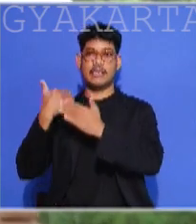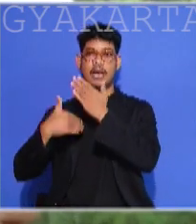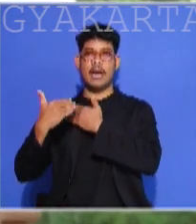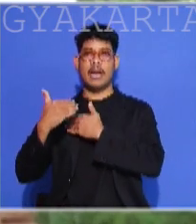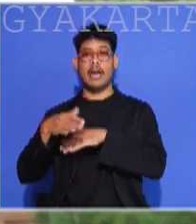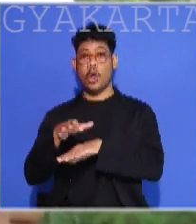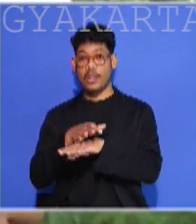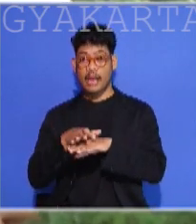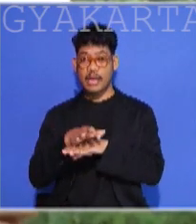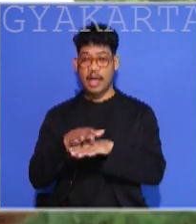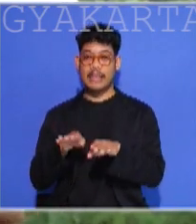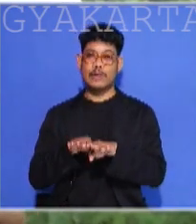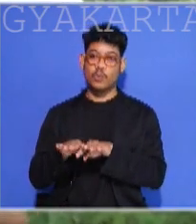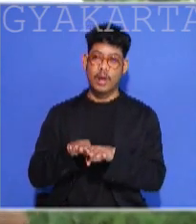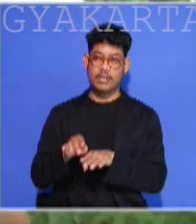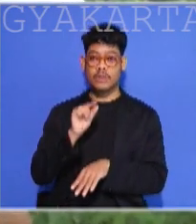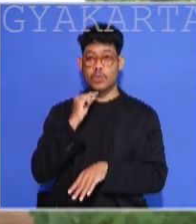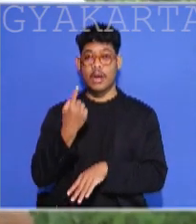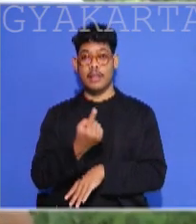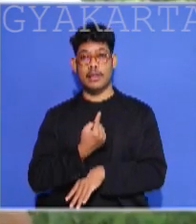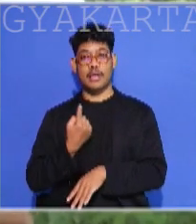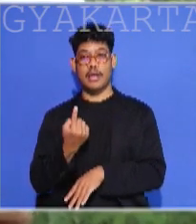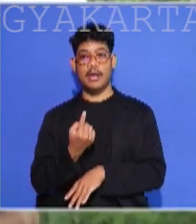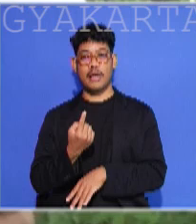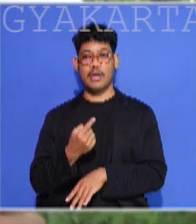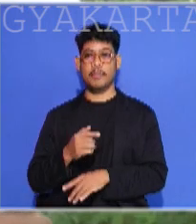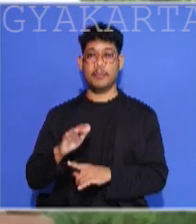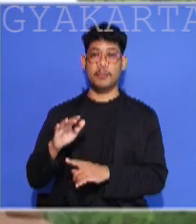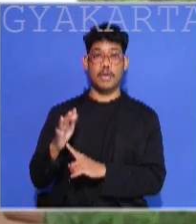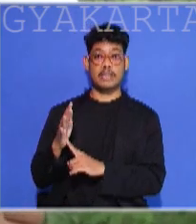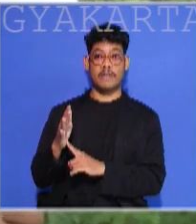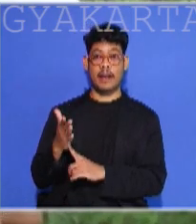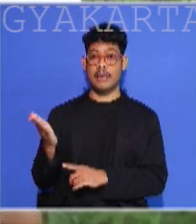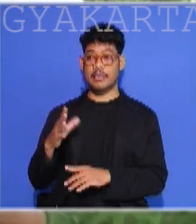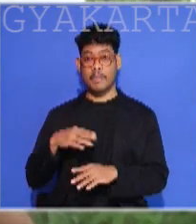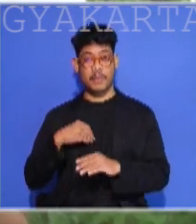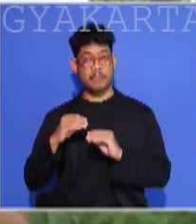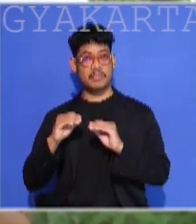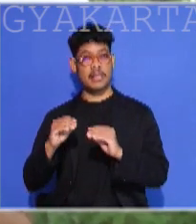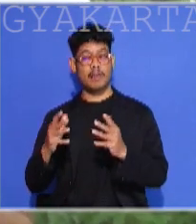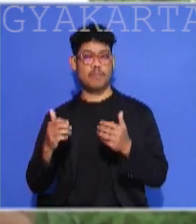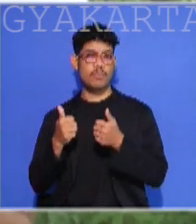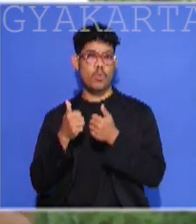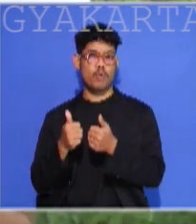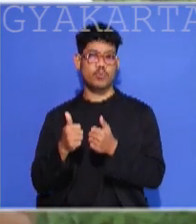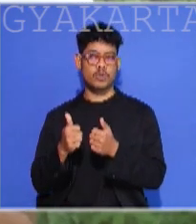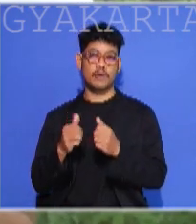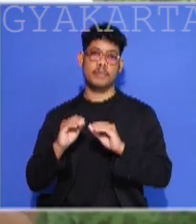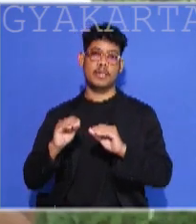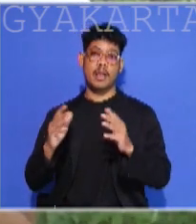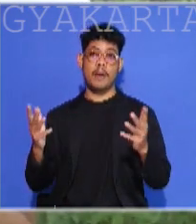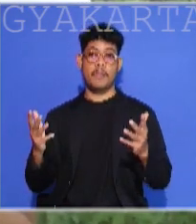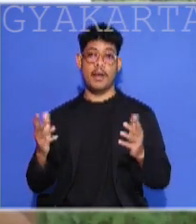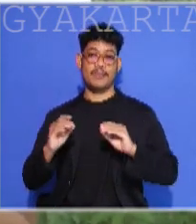cocok sih buat kita sebagai eh mahasiswa jadi bahan edukasi jadi cocok ini buat wisata edukasi anak muda kayak kita